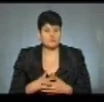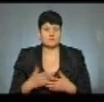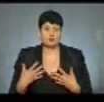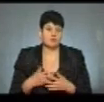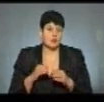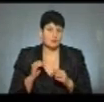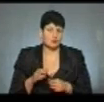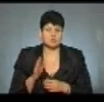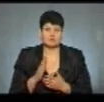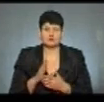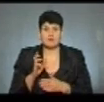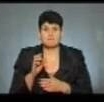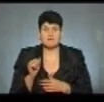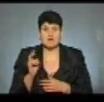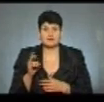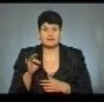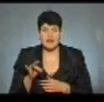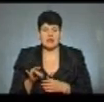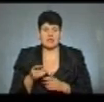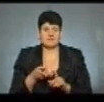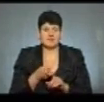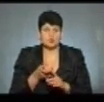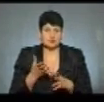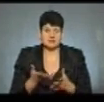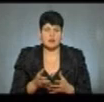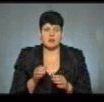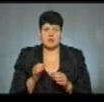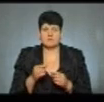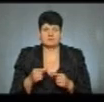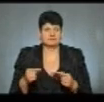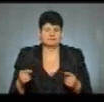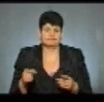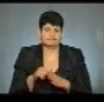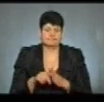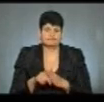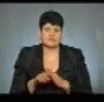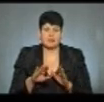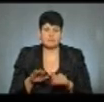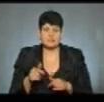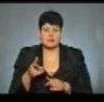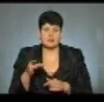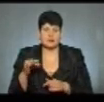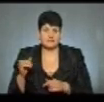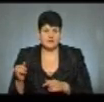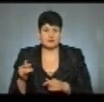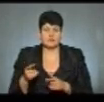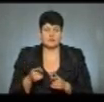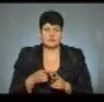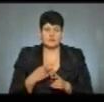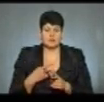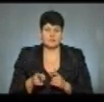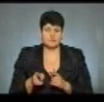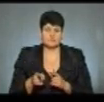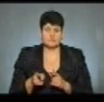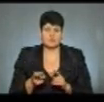бути бактеріального характеру, може бути вірусного, а може бути бактеріального вірусного. Тобто після перенесеного гострого респіраторного